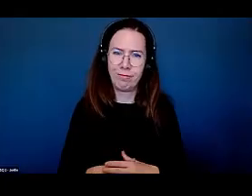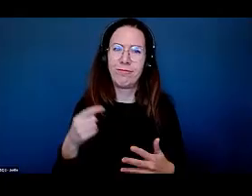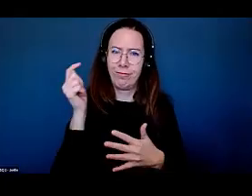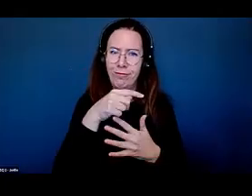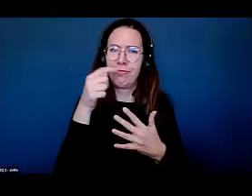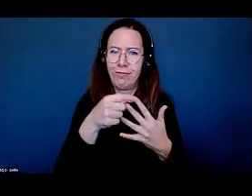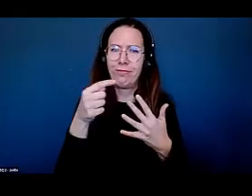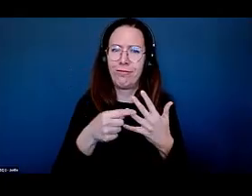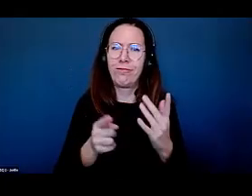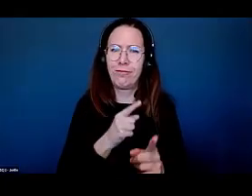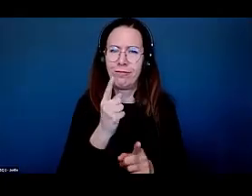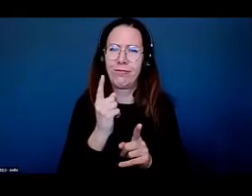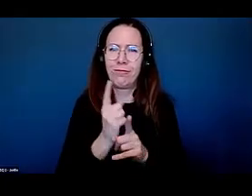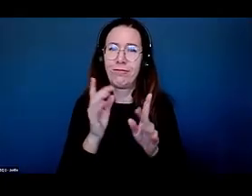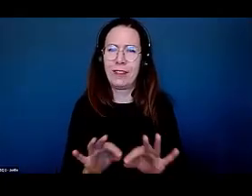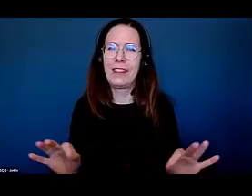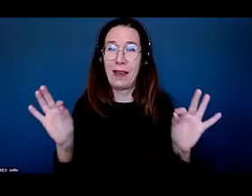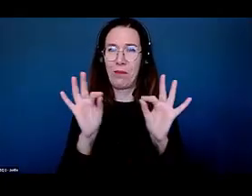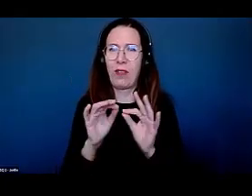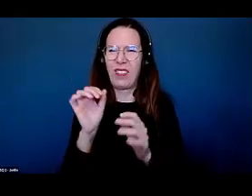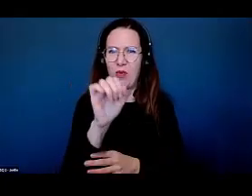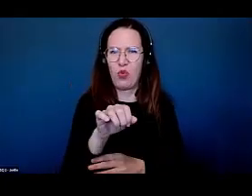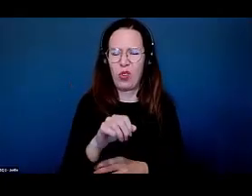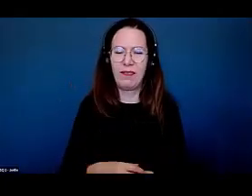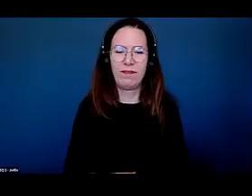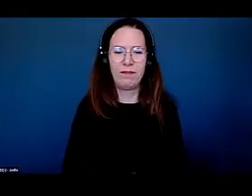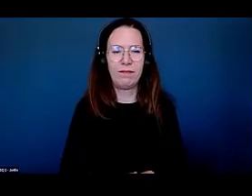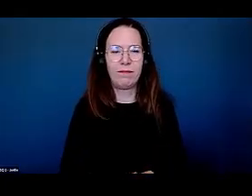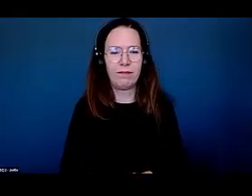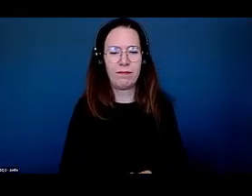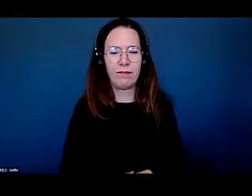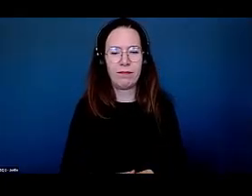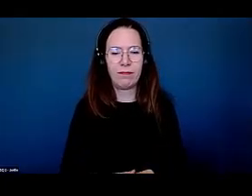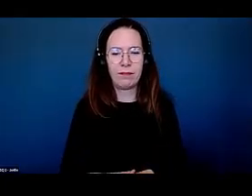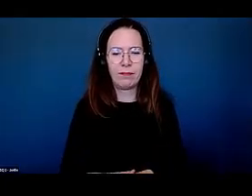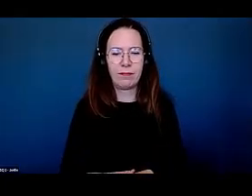Oui, ce sont des ingrédients très importants.